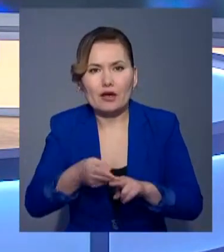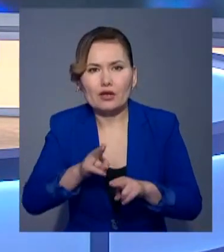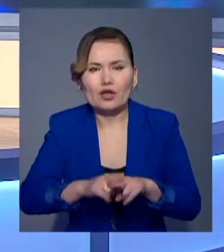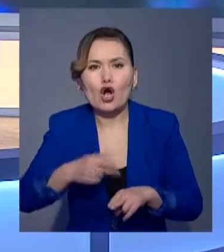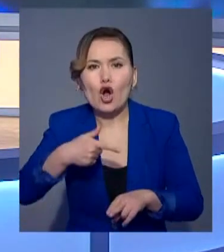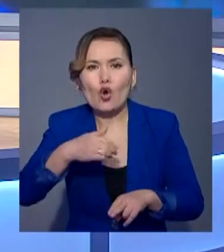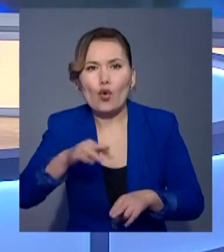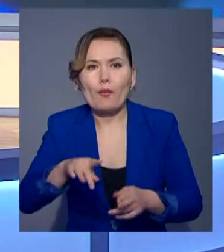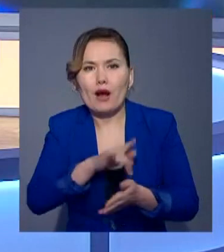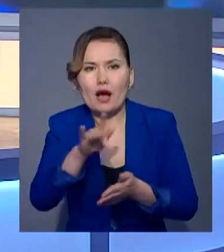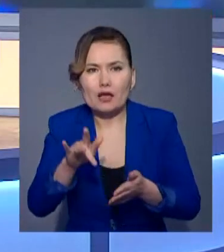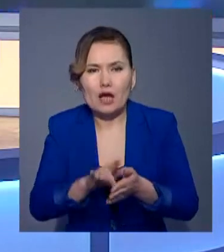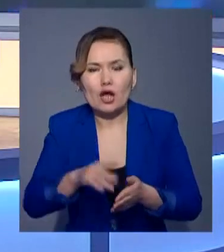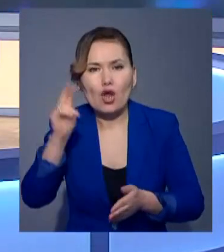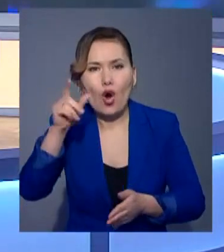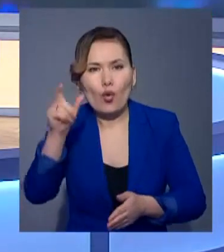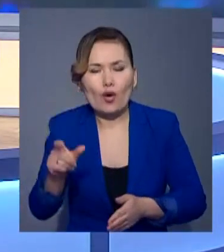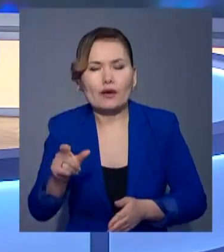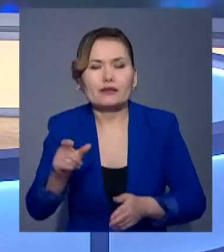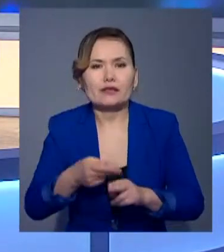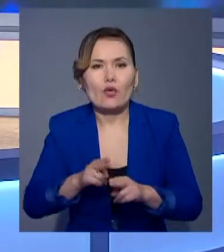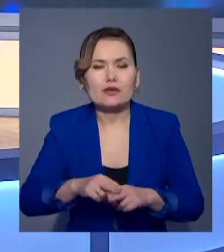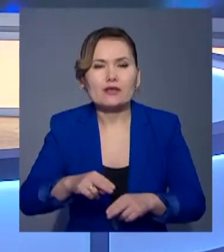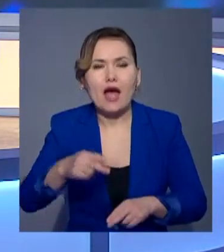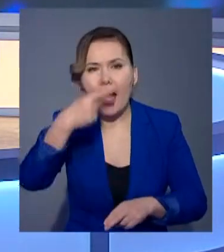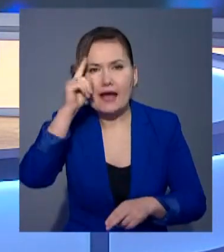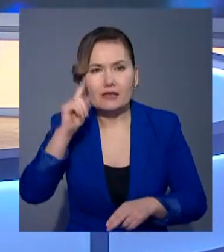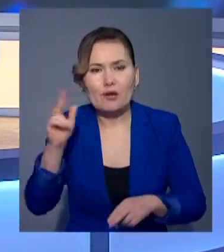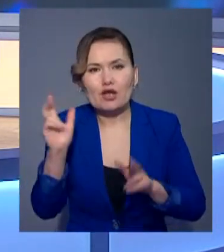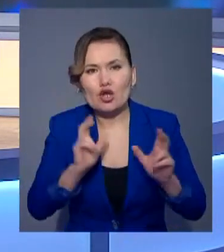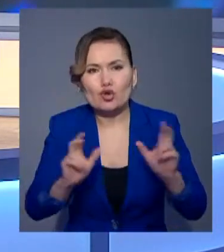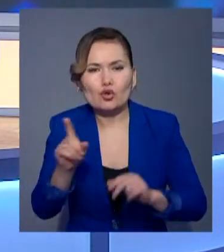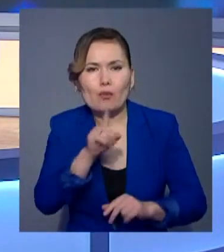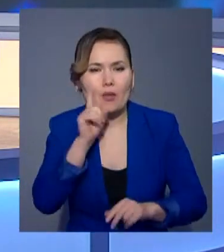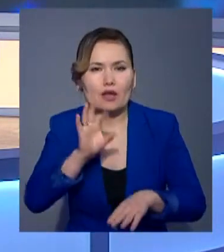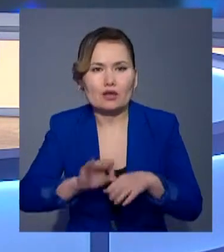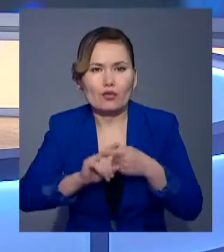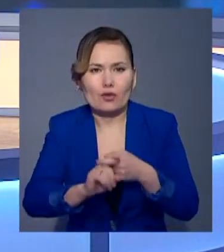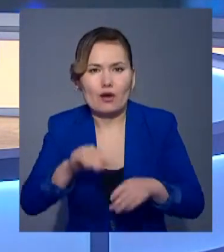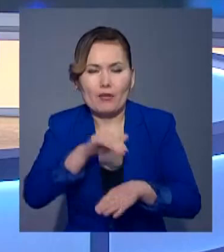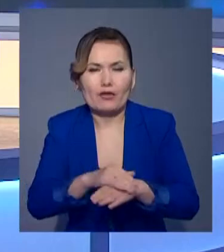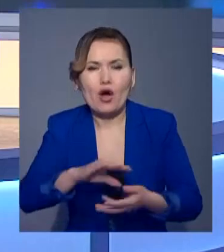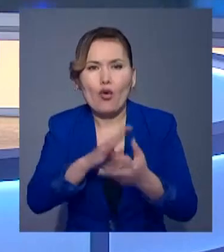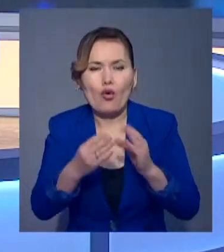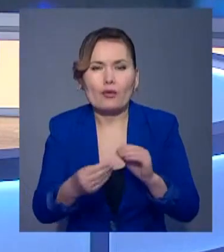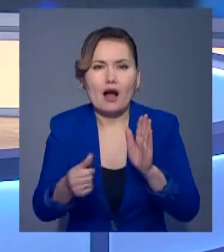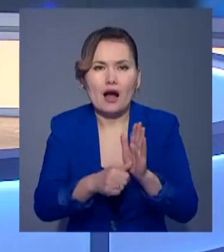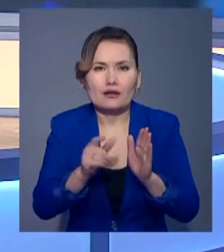Gum qalasında oqitin Azerbaycan studentleri. Jalpı elde bul dertti yuqtırgandardın sanı 6 adamğa